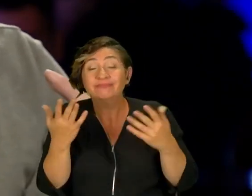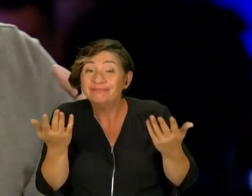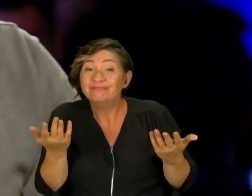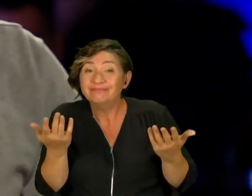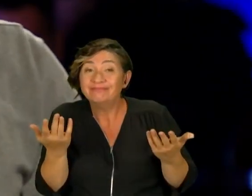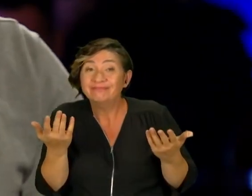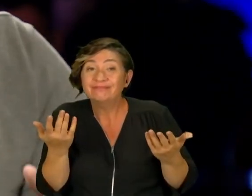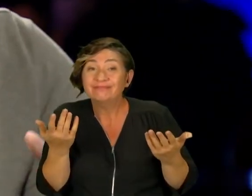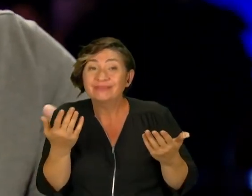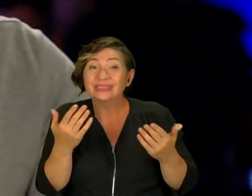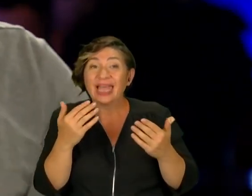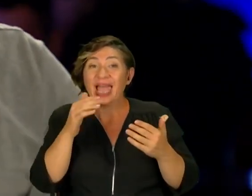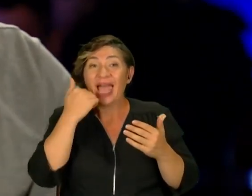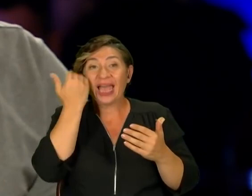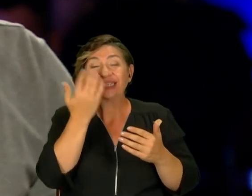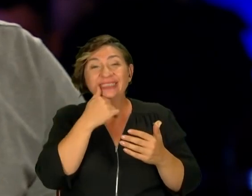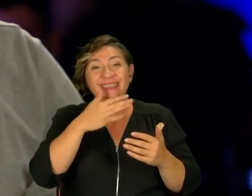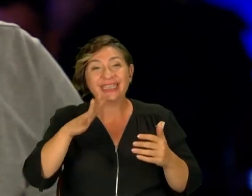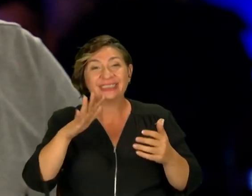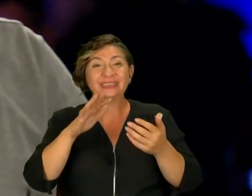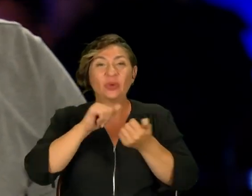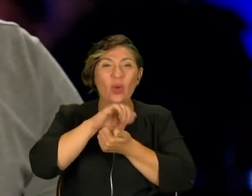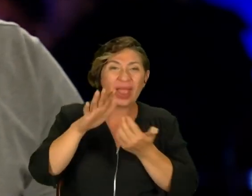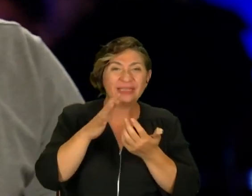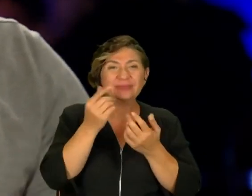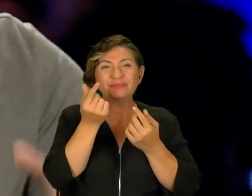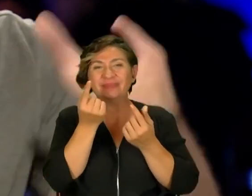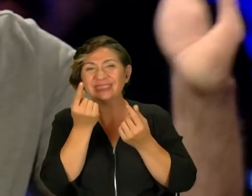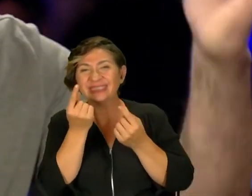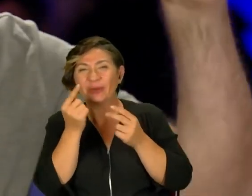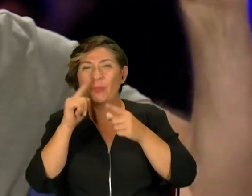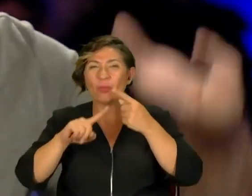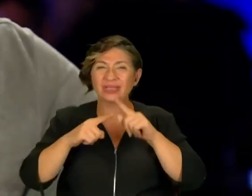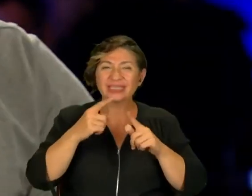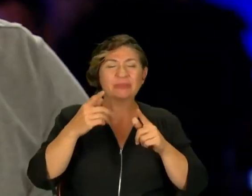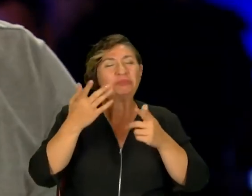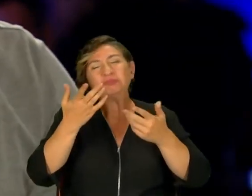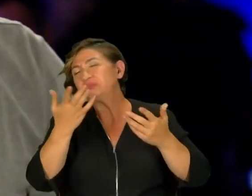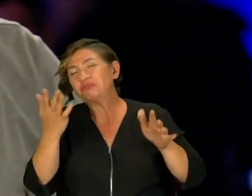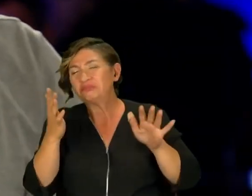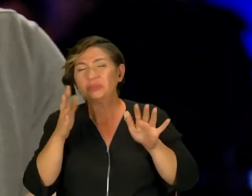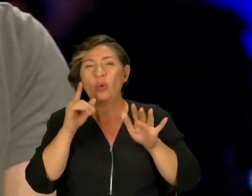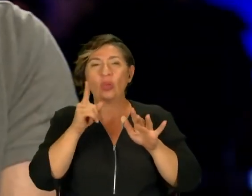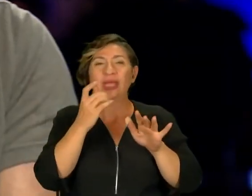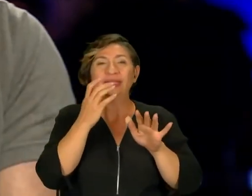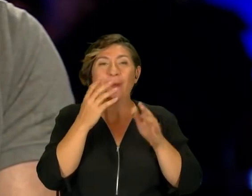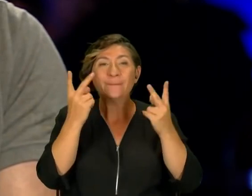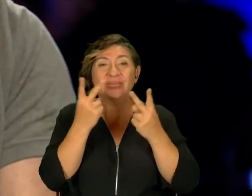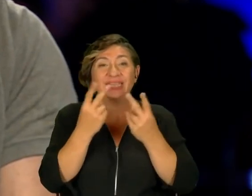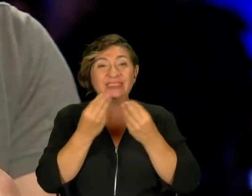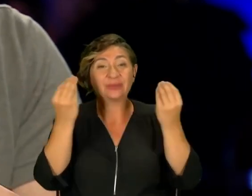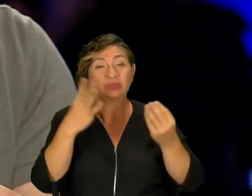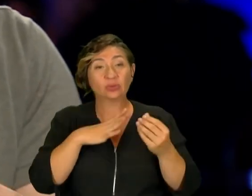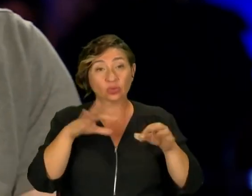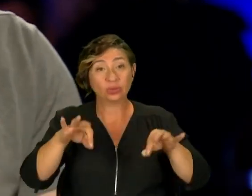Tabii ki birazcık da işte Akdeniz'deki olaylar birazcık herhalde politik şeyler, siyasi şeyler. Onlara da bir mesaj olur.